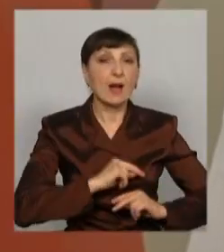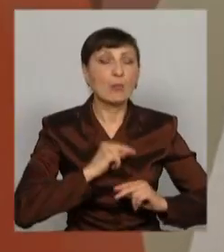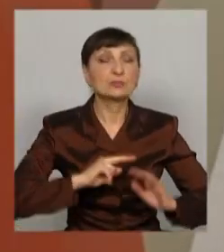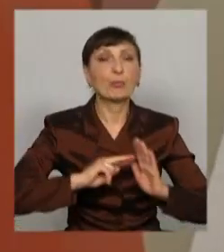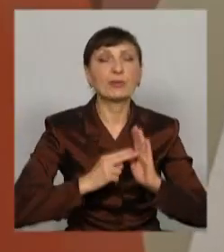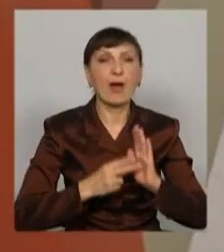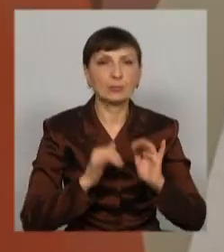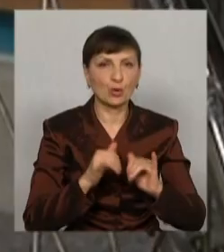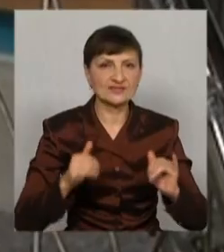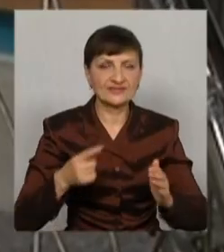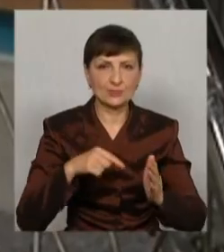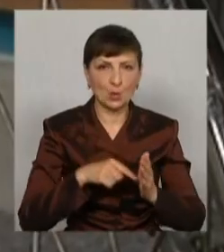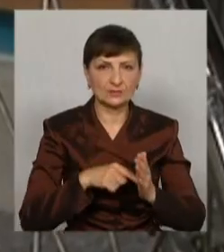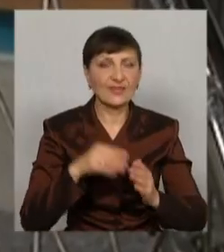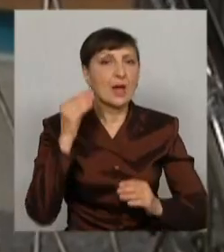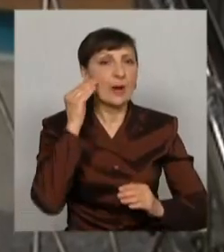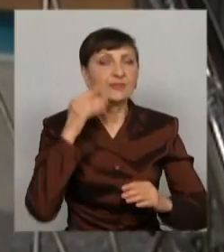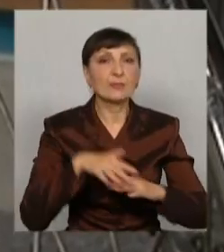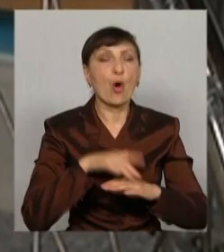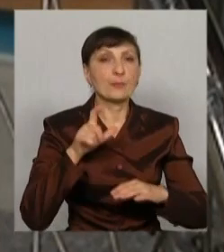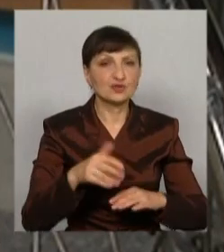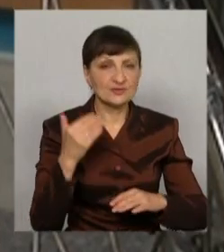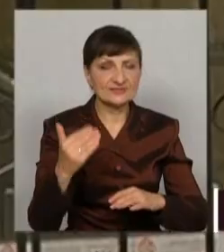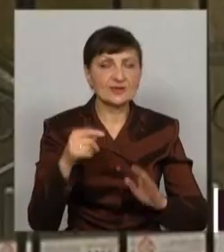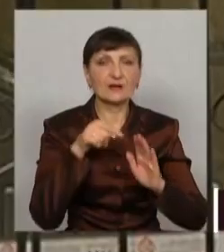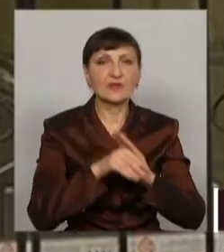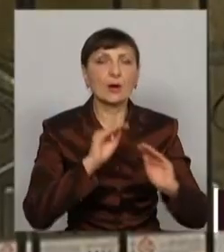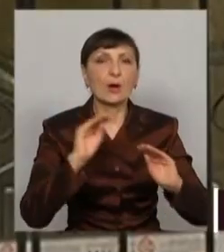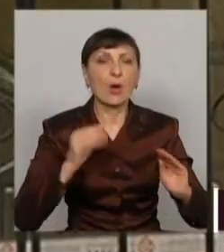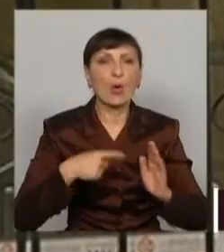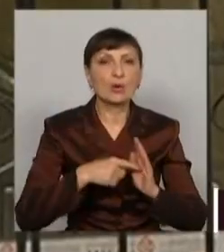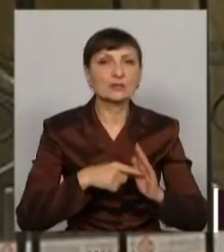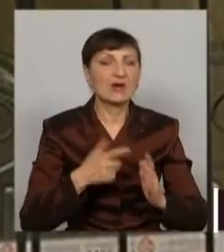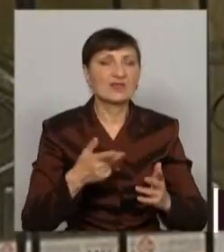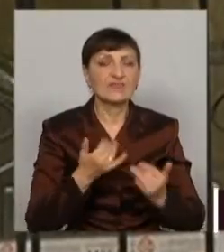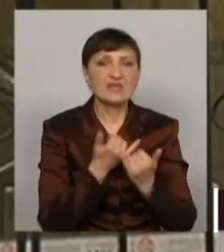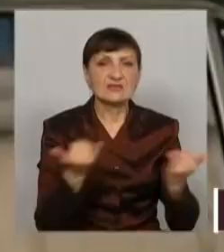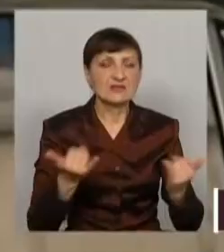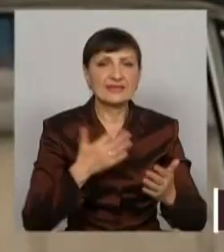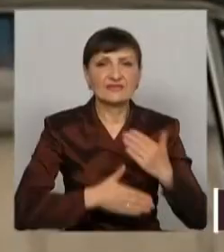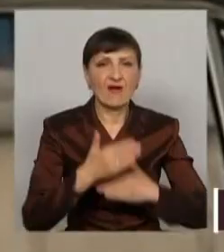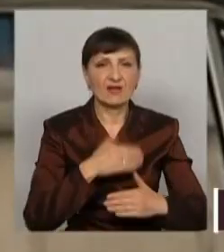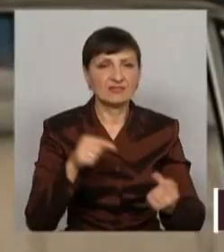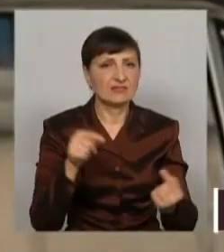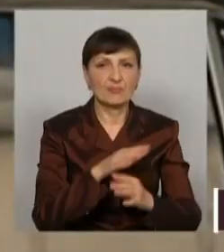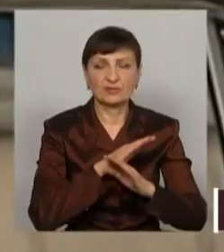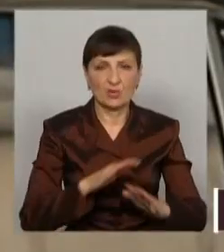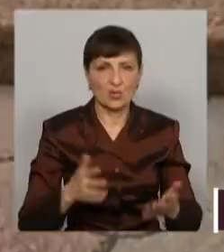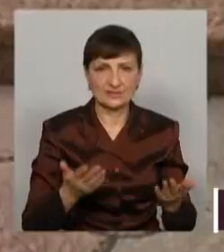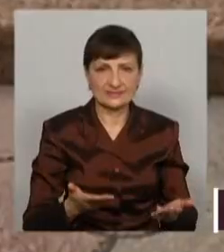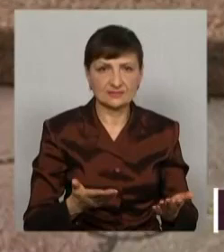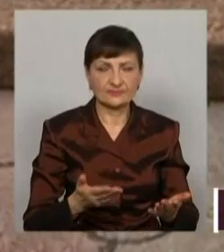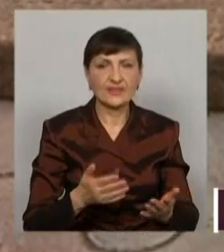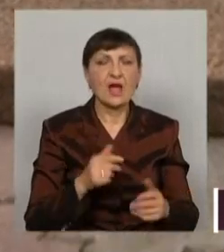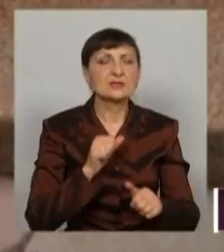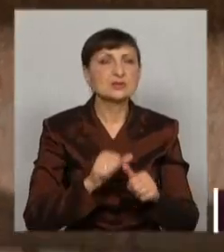планом по развитию города. По мнению общественника, инфраструктура мегаполиса сегодня мало приспособлена для людей с особыми потребностями.